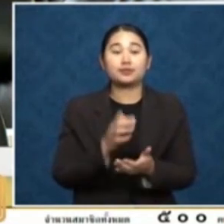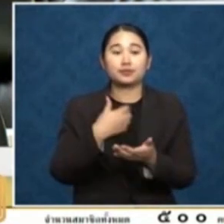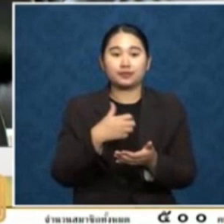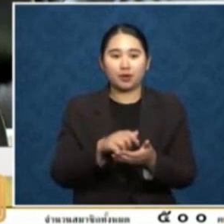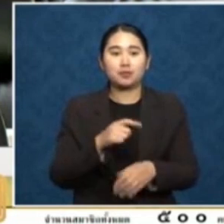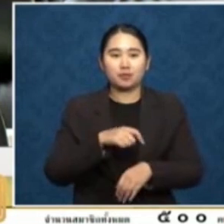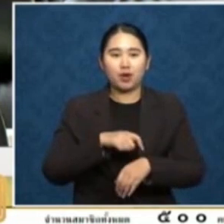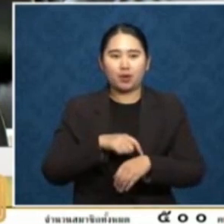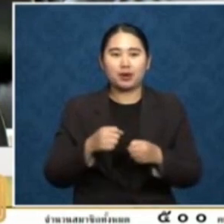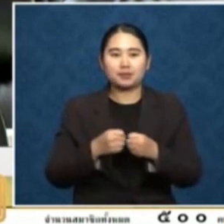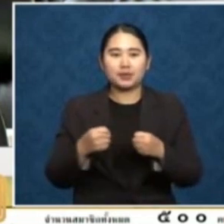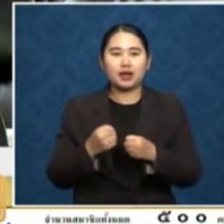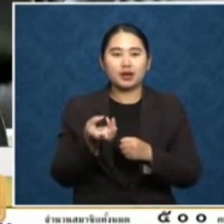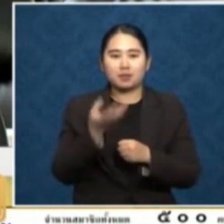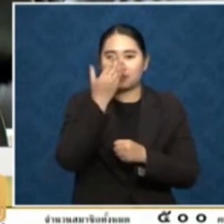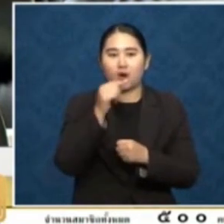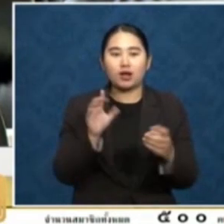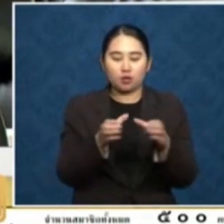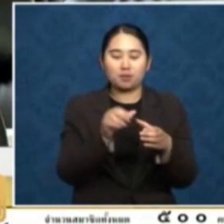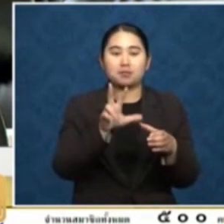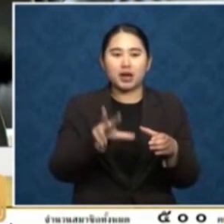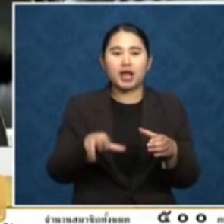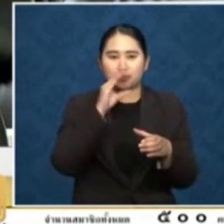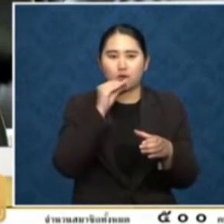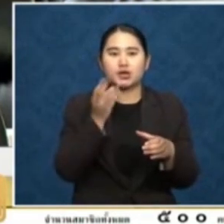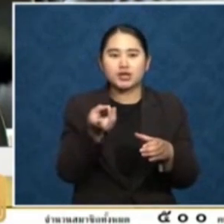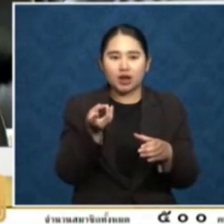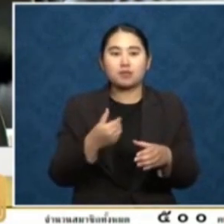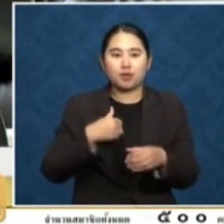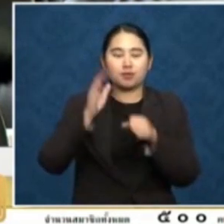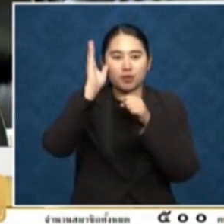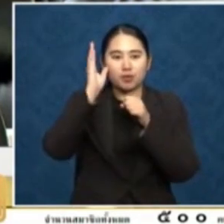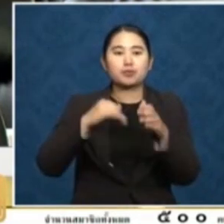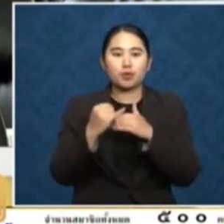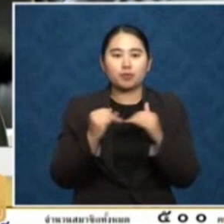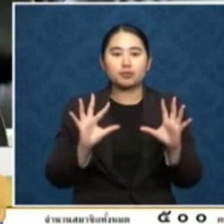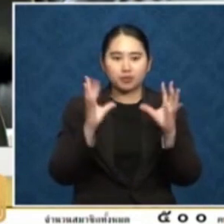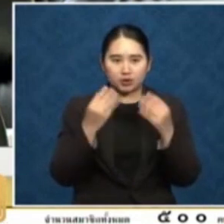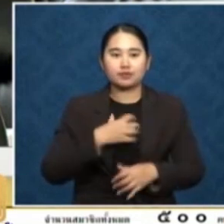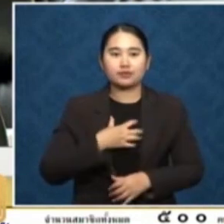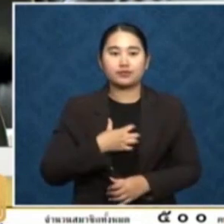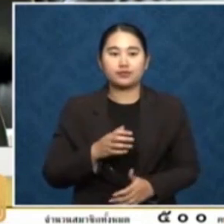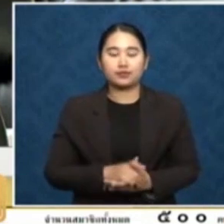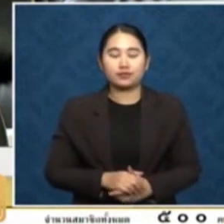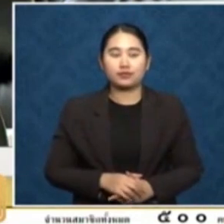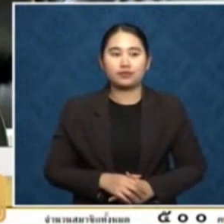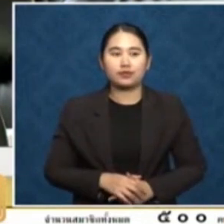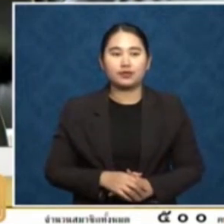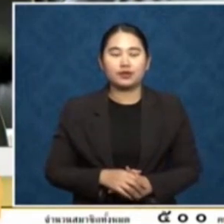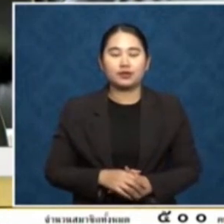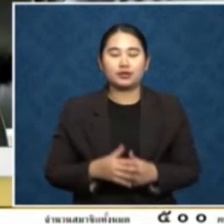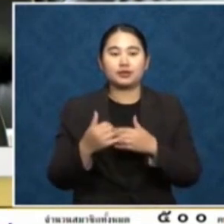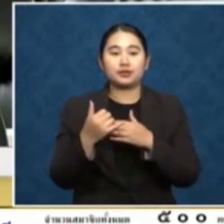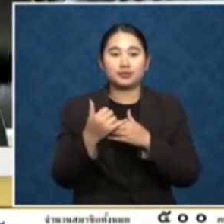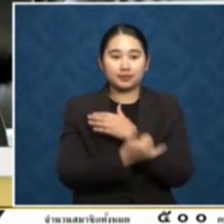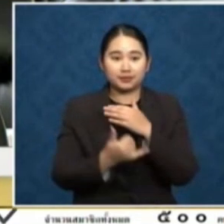ใหญ่ท่านประธานครับผมขออนุญาตเพราะว่าพรรคเพื่อไทยพูดไม่กี่คนครับขอให้ผมได้พูดจ